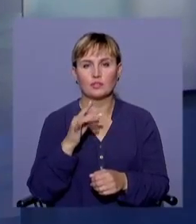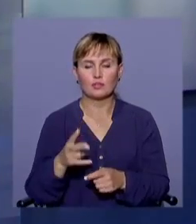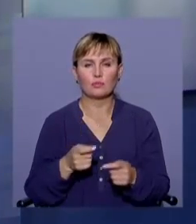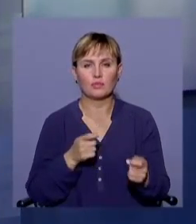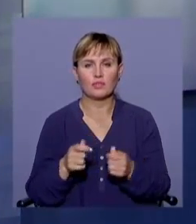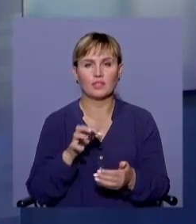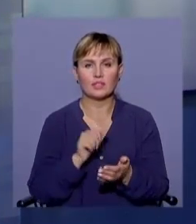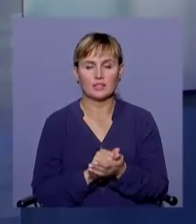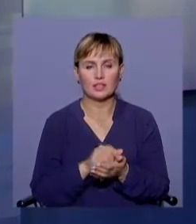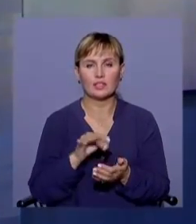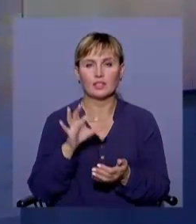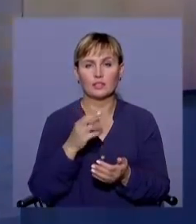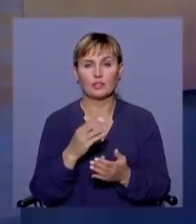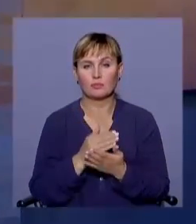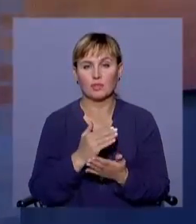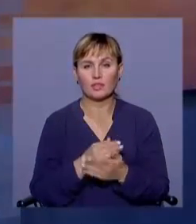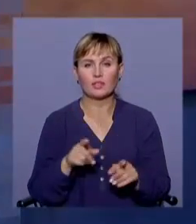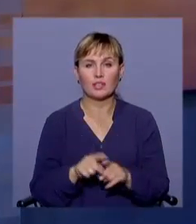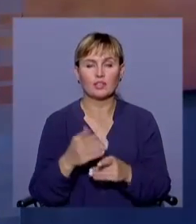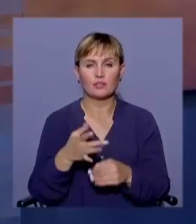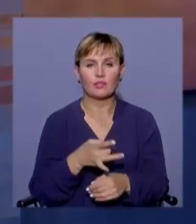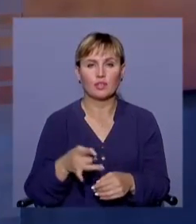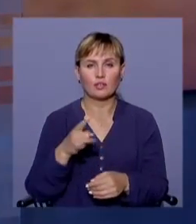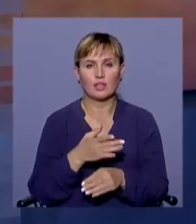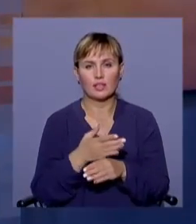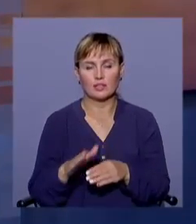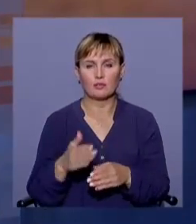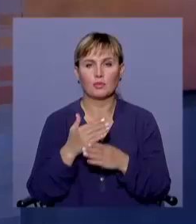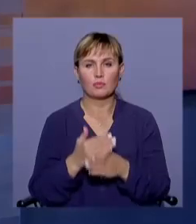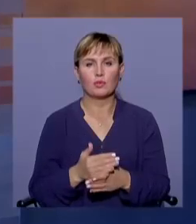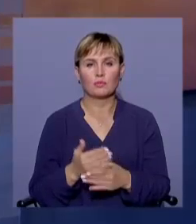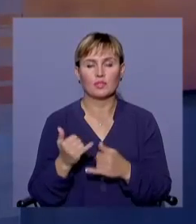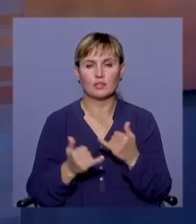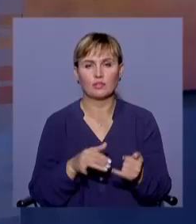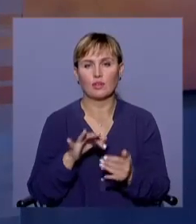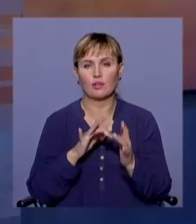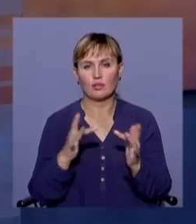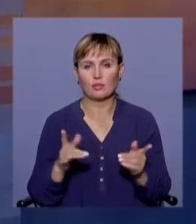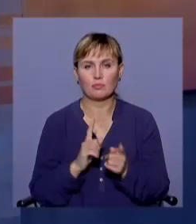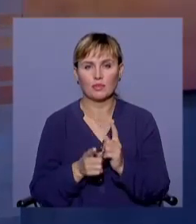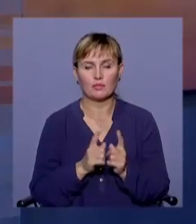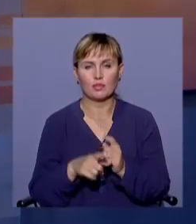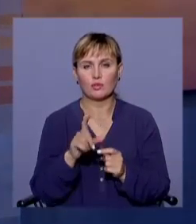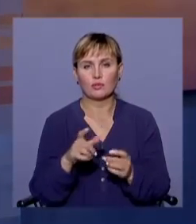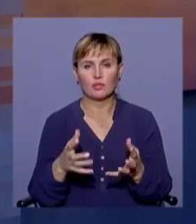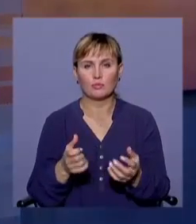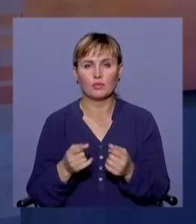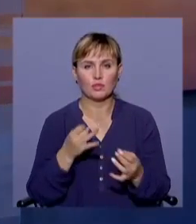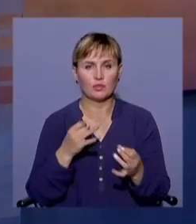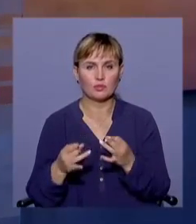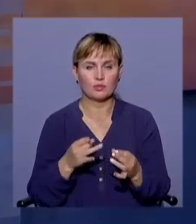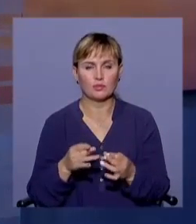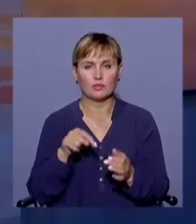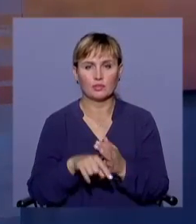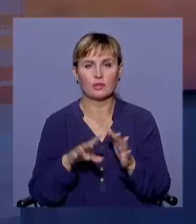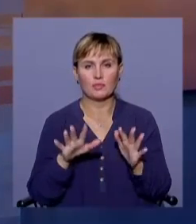управлении занятости и соцпрограмм, а также в его районных отделах. При помощи сервиса онлайн-сурдоперевод люди получают консультации